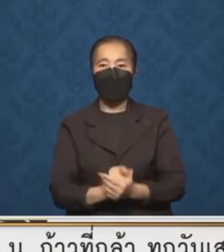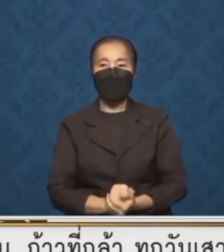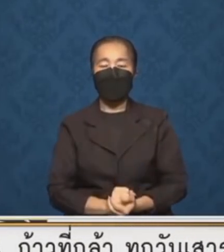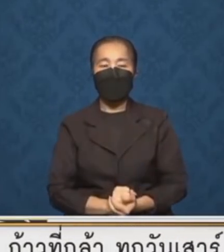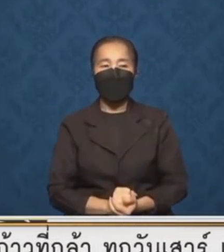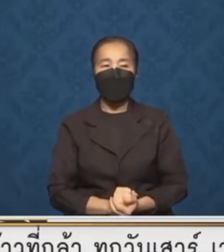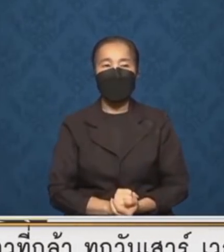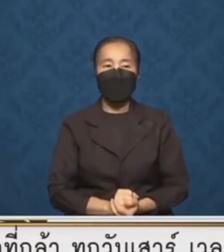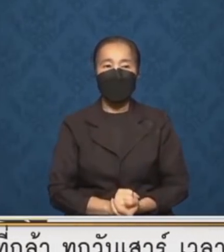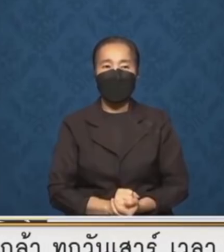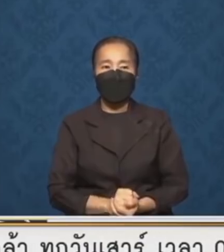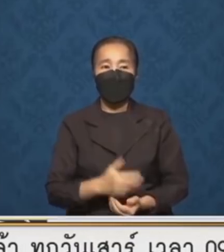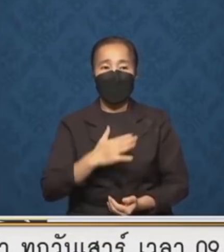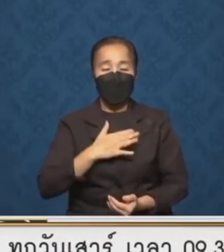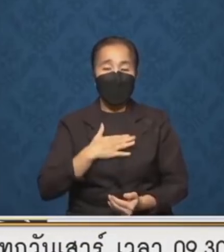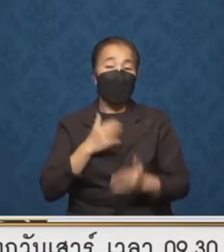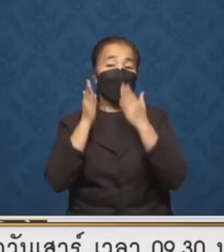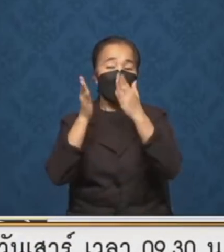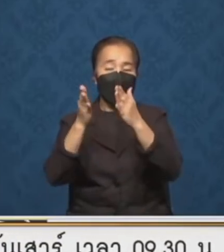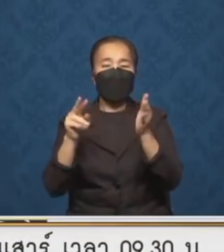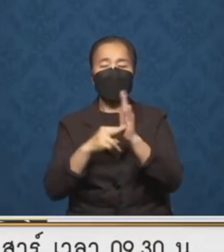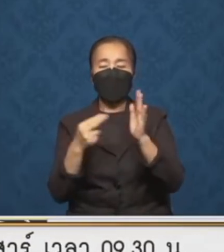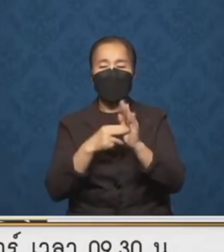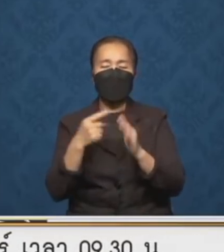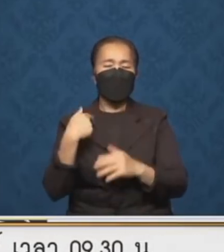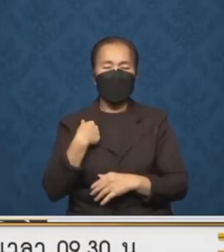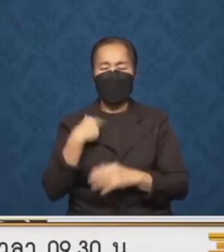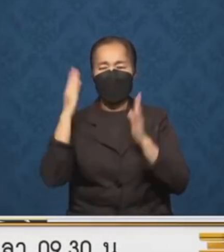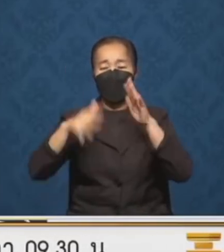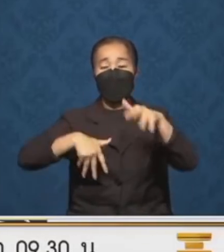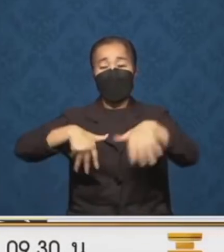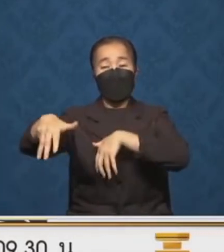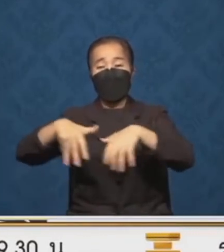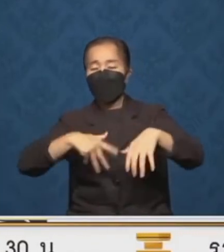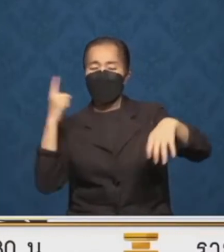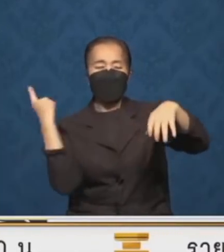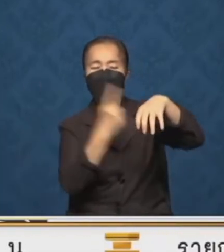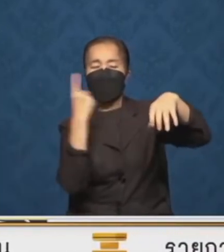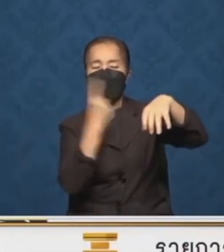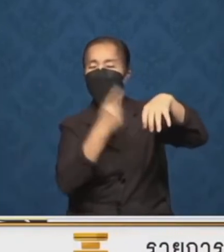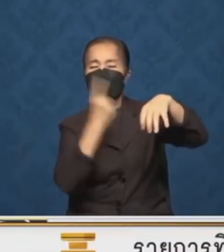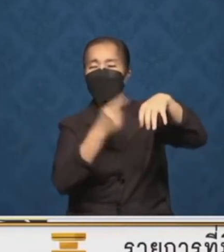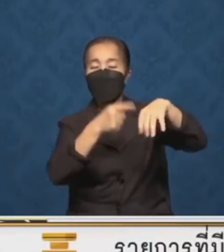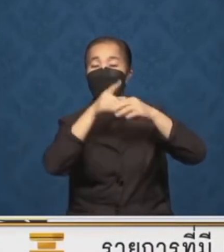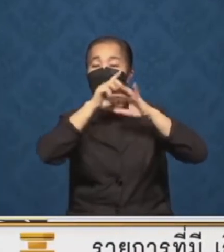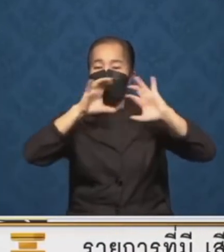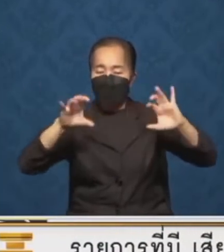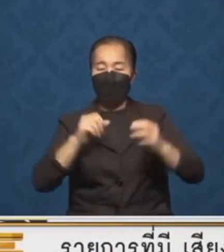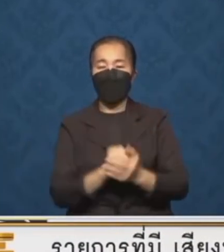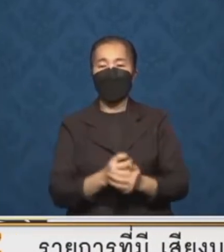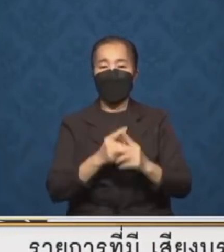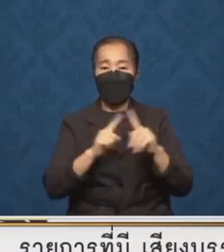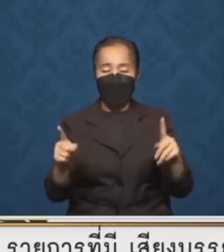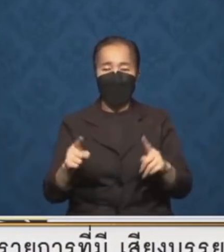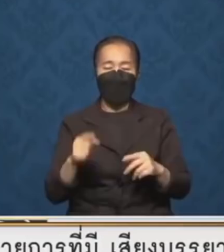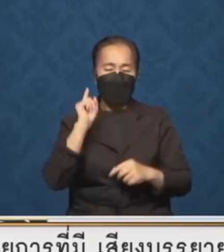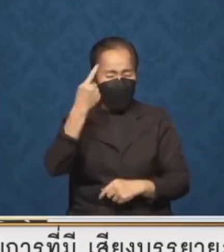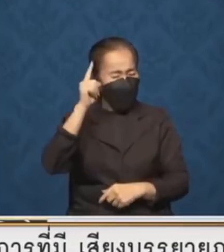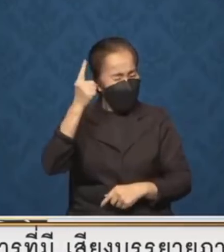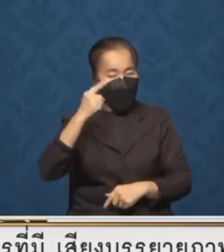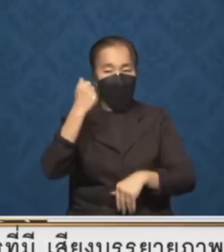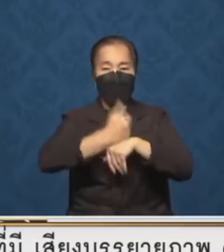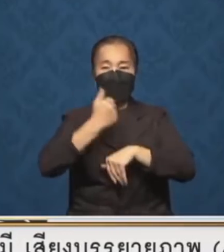ทำขนาดที่ผมกล่าวมาครับยังหยุดกระแสต่อต้านรัฐบาลไม่ได้ครับแต่ความพยายามของท่านรัฐมนตรีชัยวุฒิก็ยังไม่หมดล